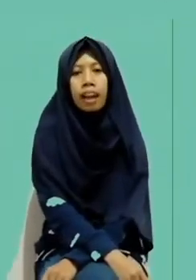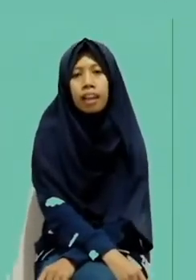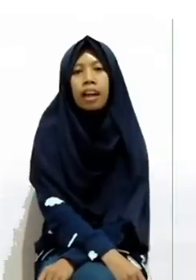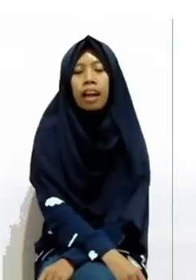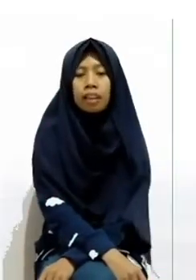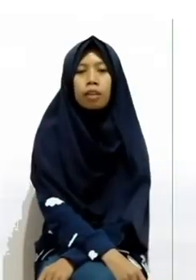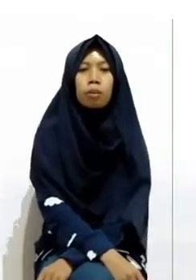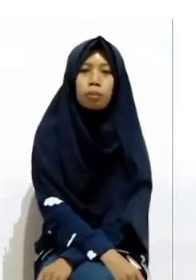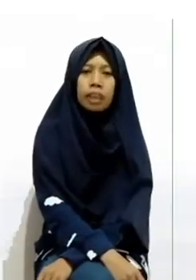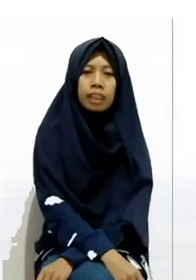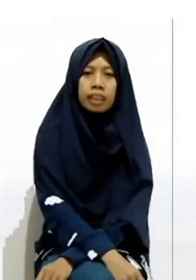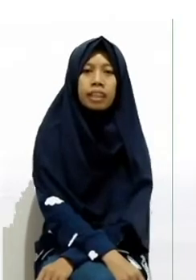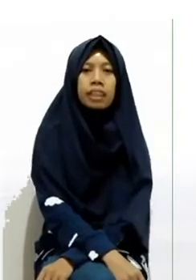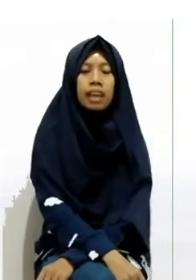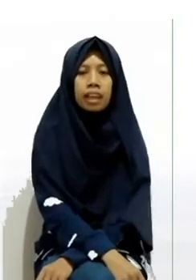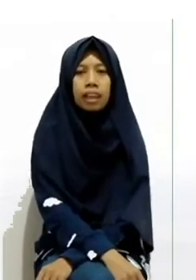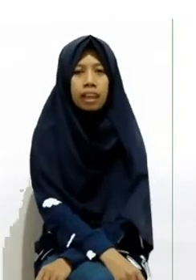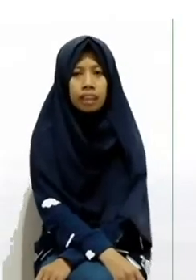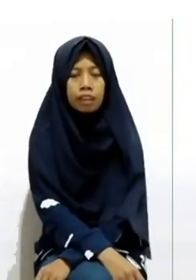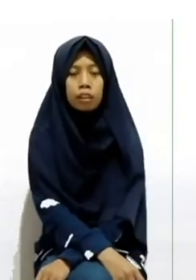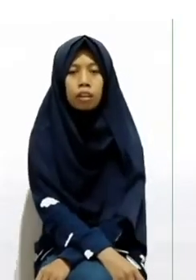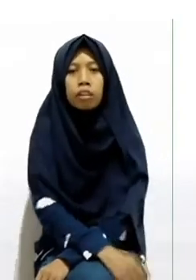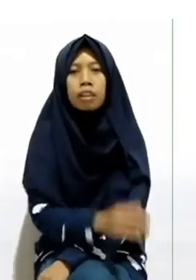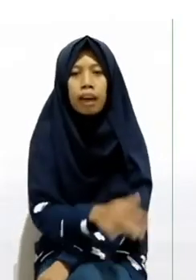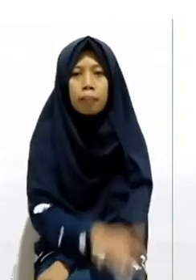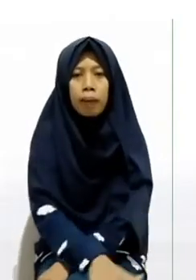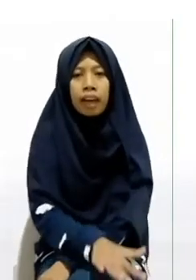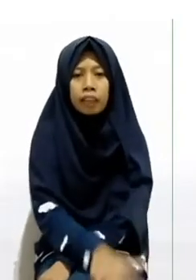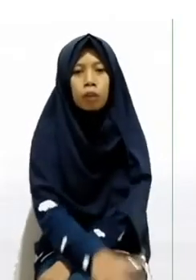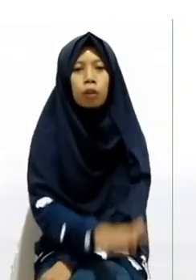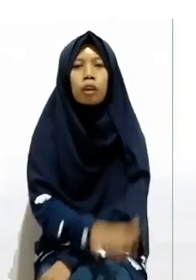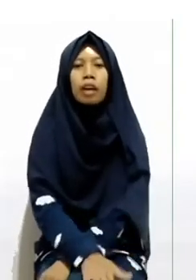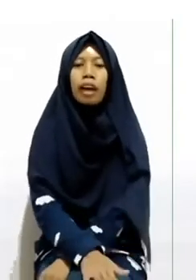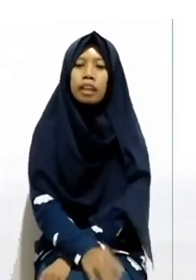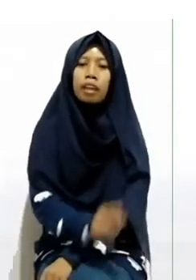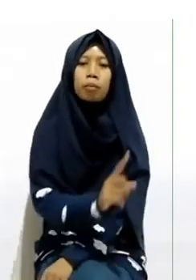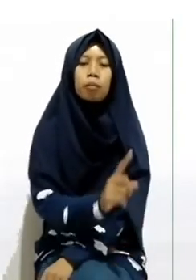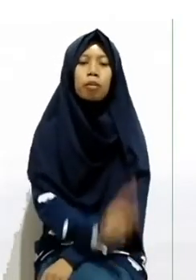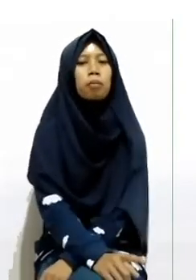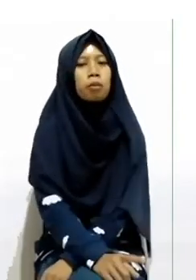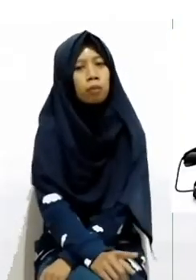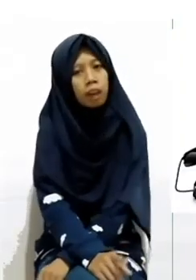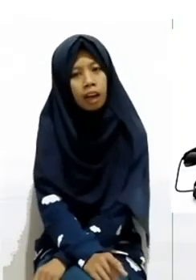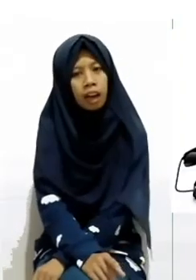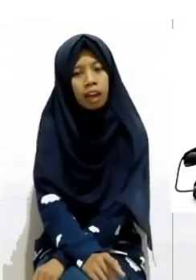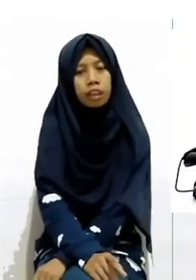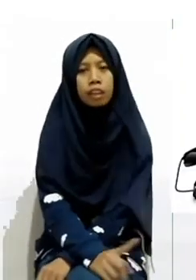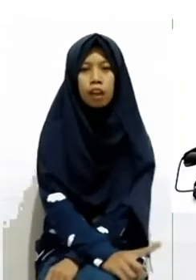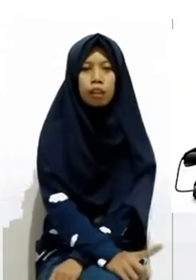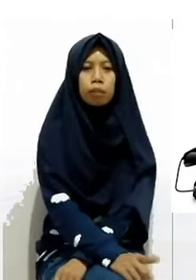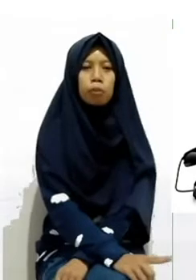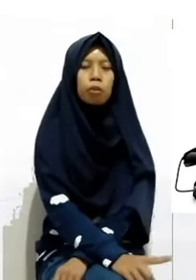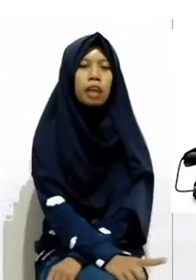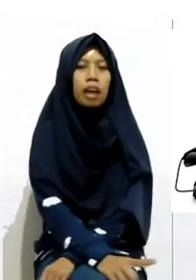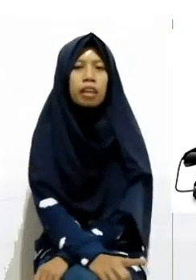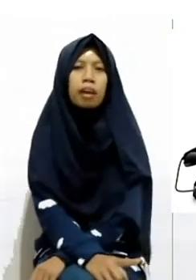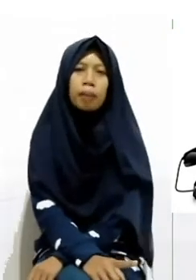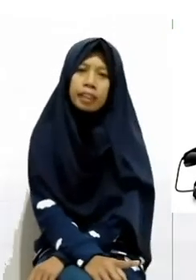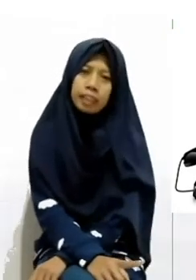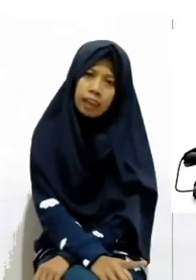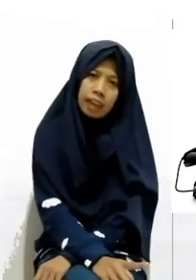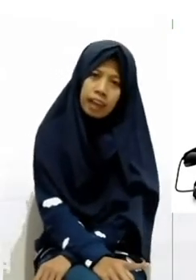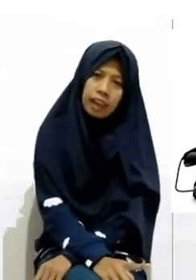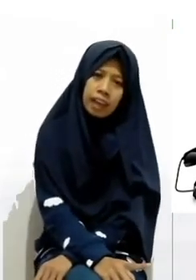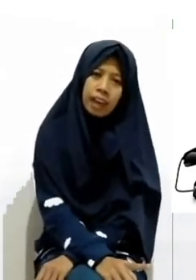alat-alat komunikasi sehari-hari Contohnya apa hayo kalian membuka bukan dilihat di bukunya